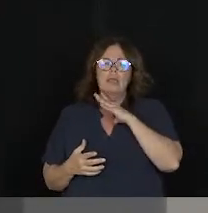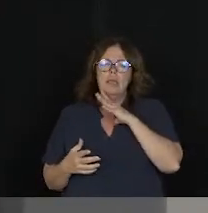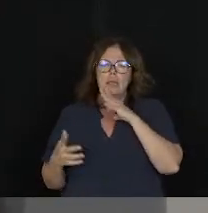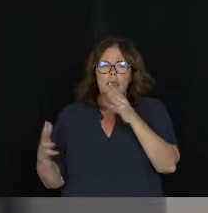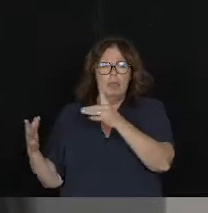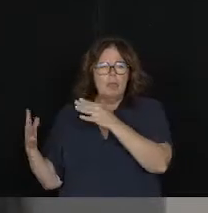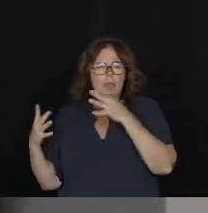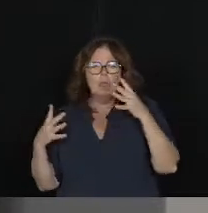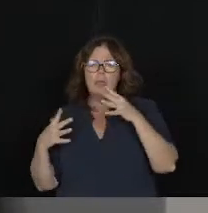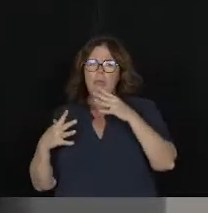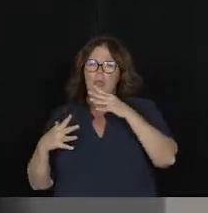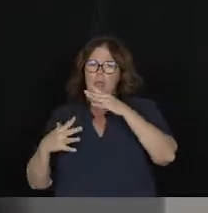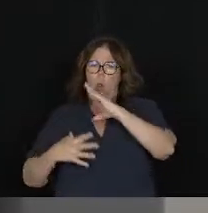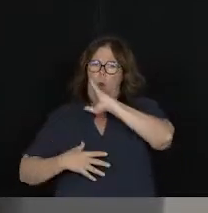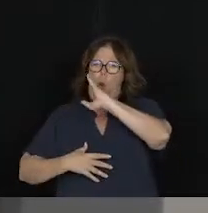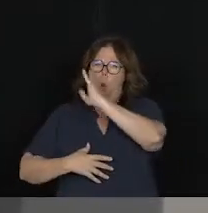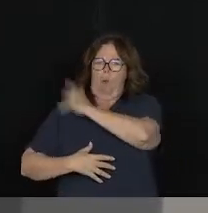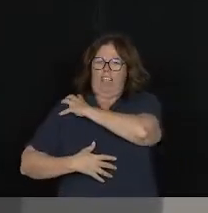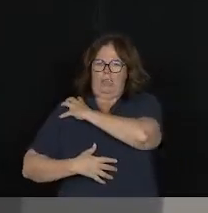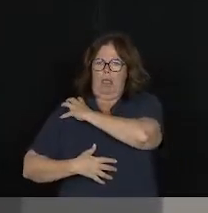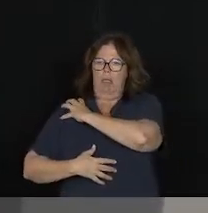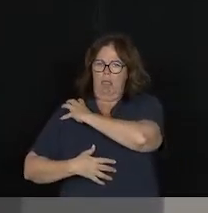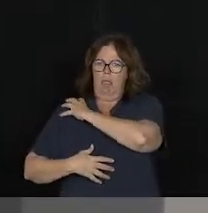Des castes d'officiers qui ont été